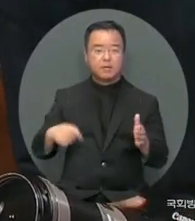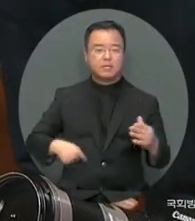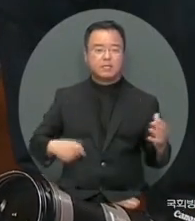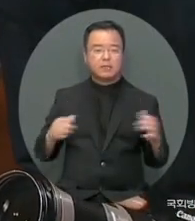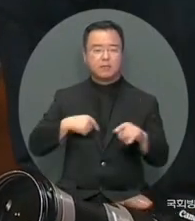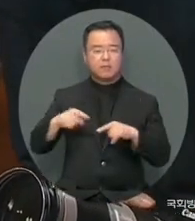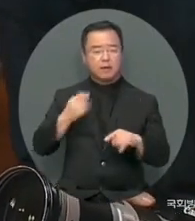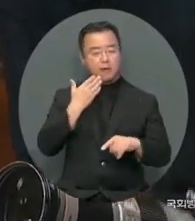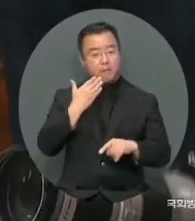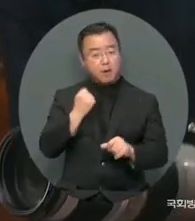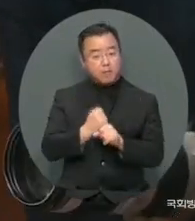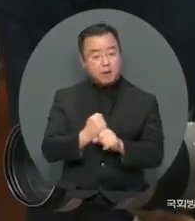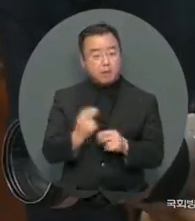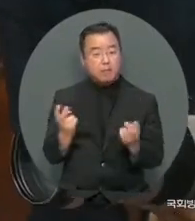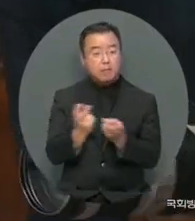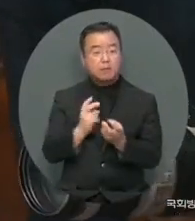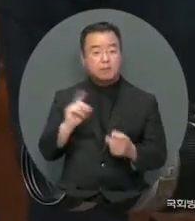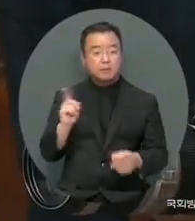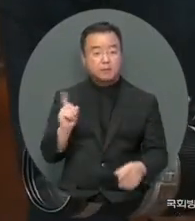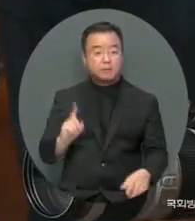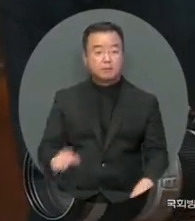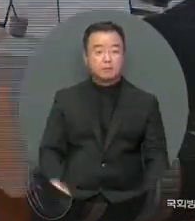보관이 있으신지 여쭙고자 합니다.